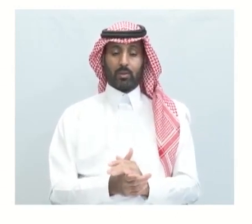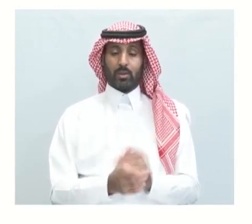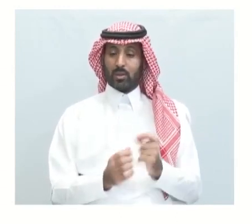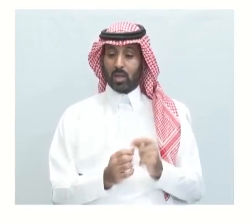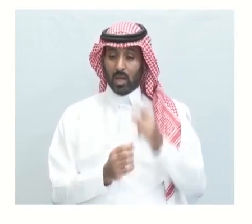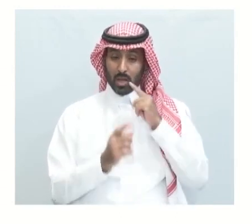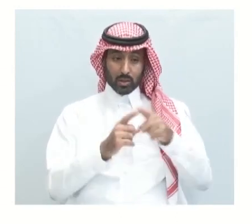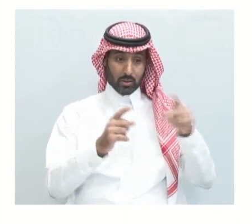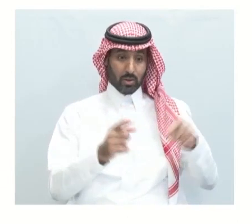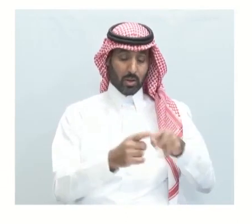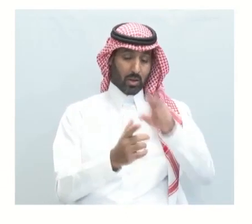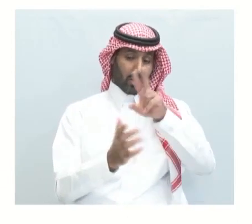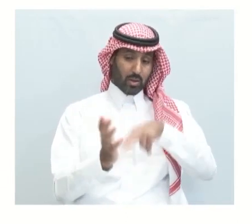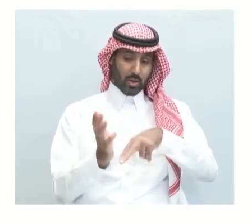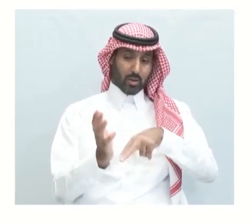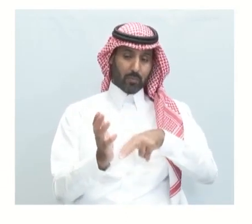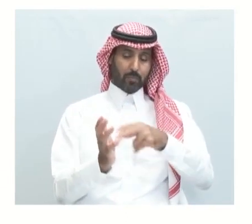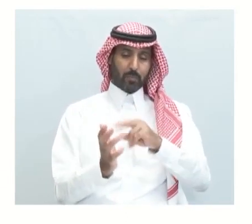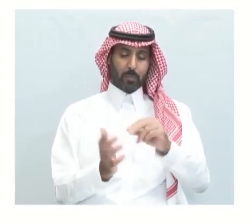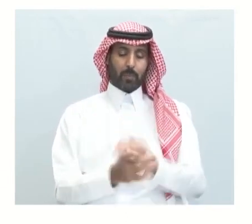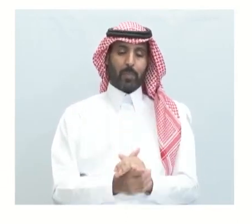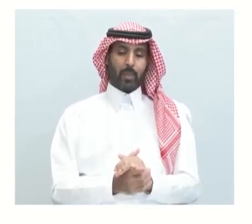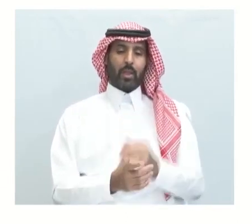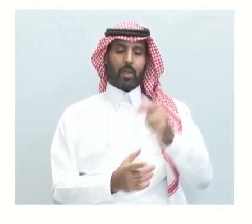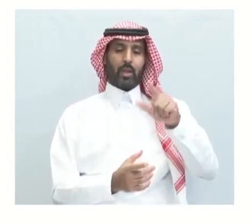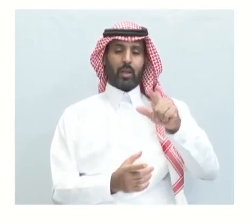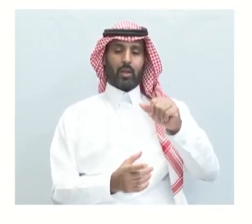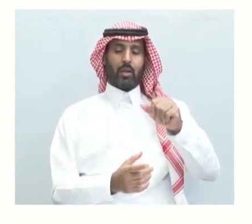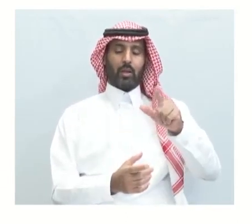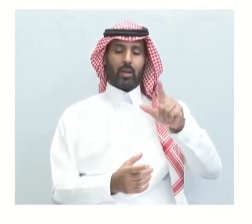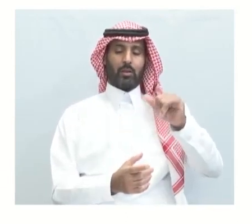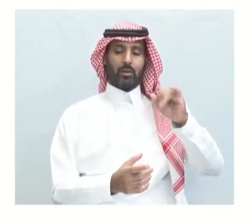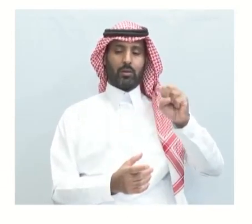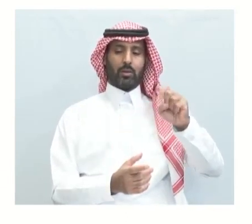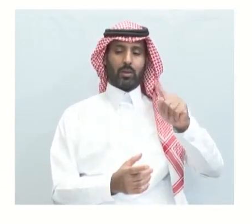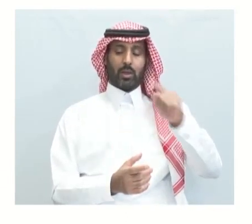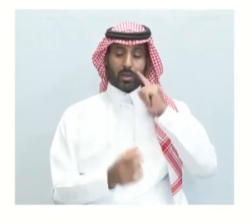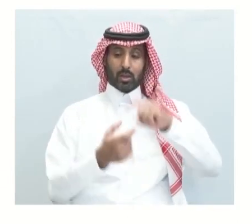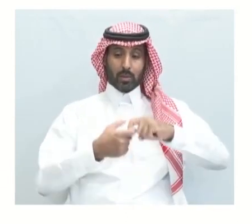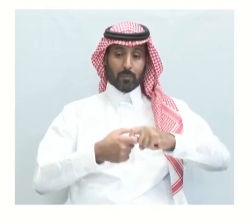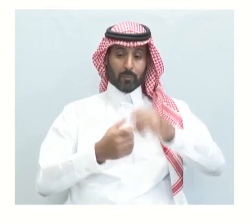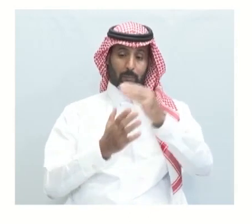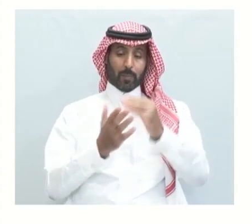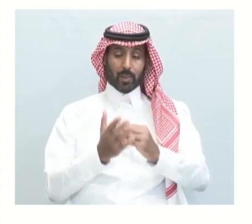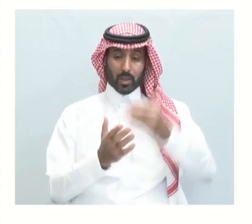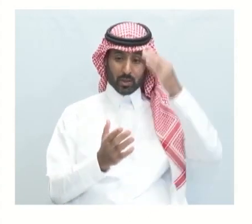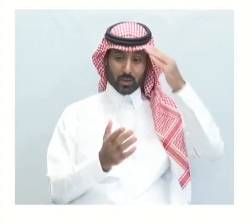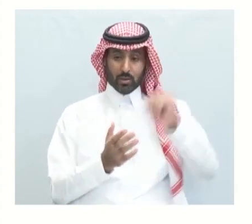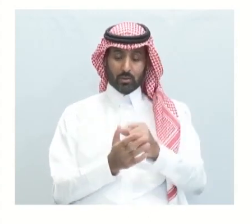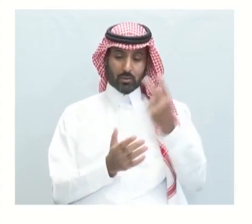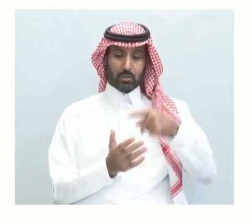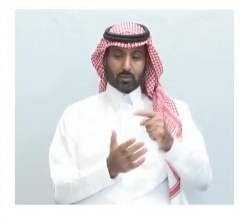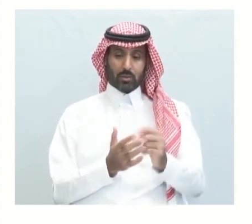القائمه بنفسها الطريقه اللي سميتها كقائمه مترابطه ثم هنا حطيت النود 12